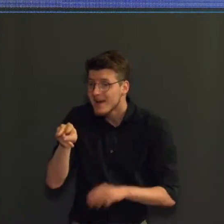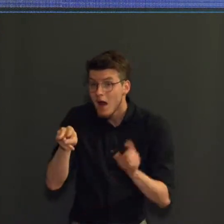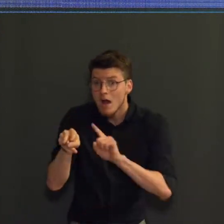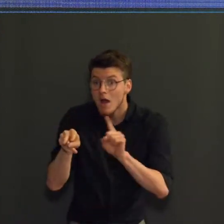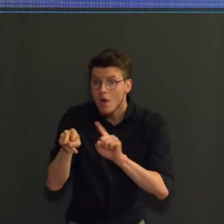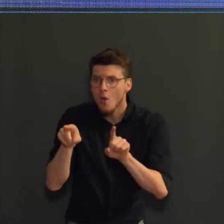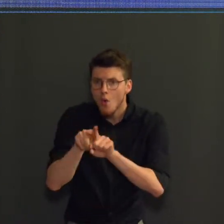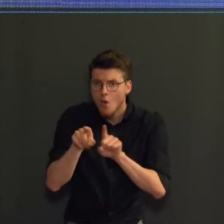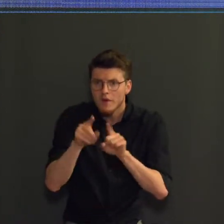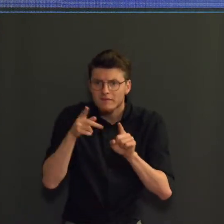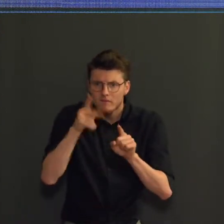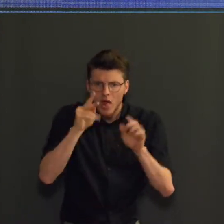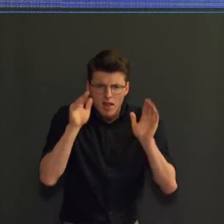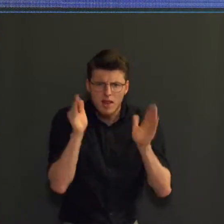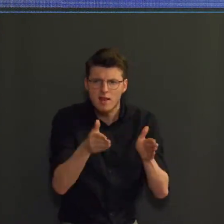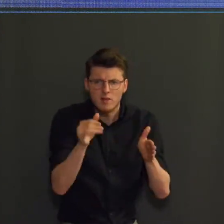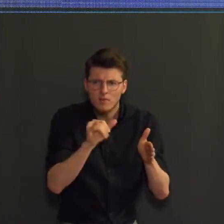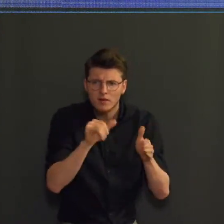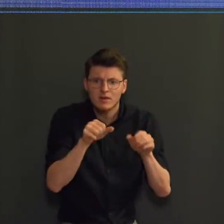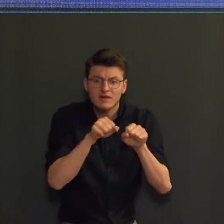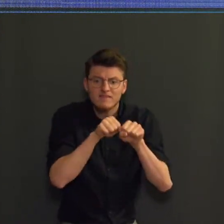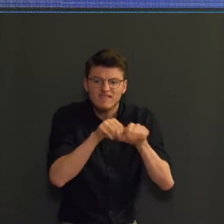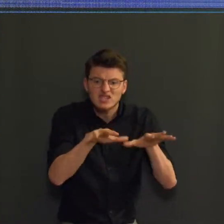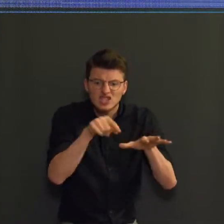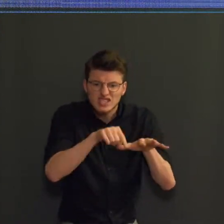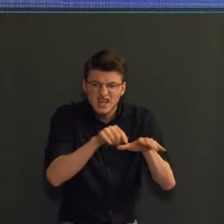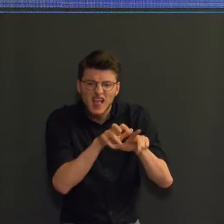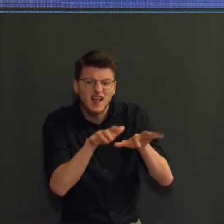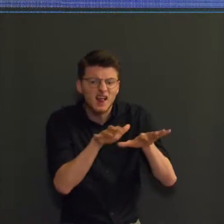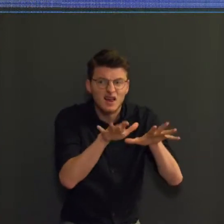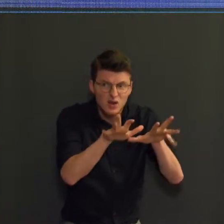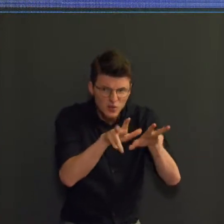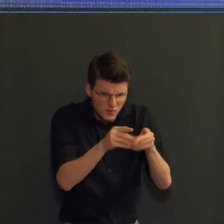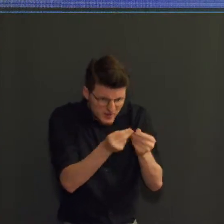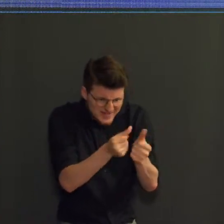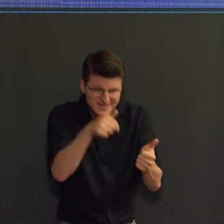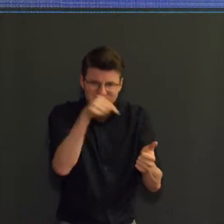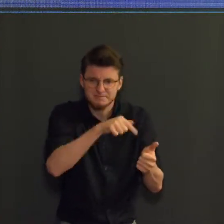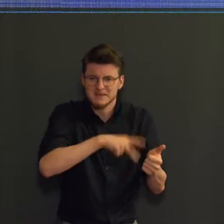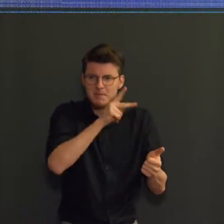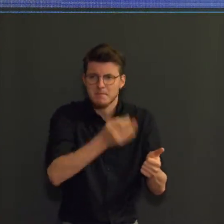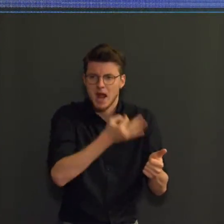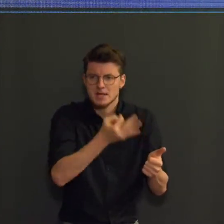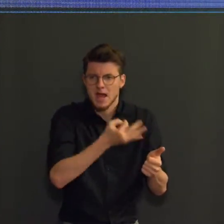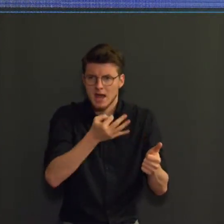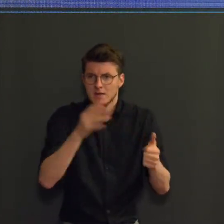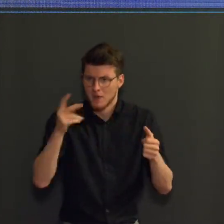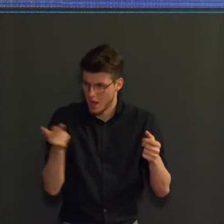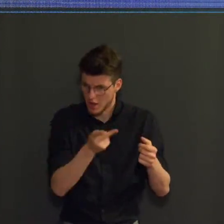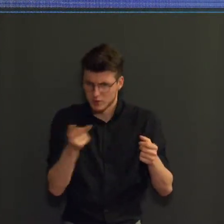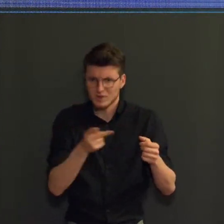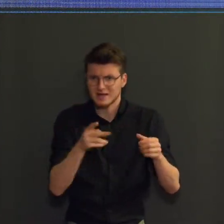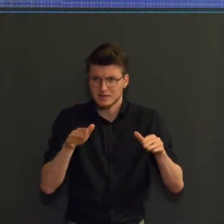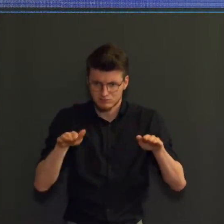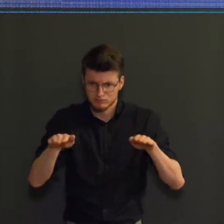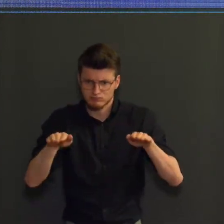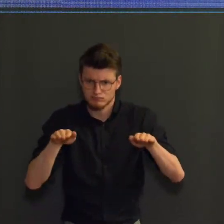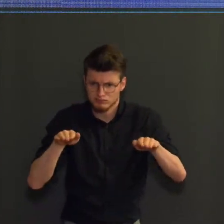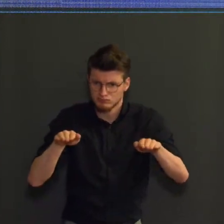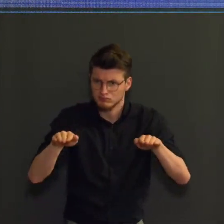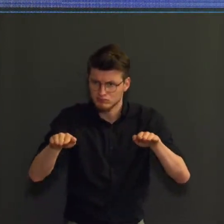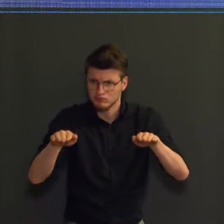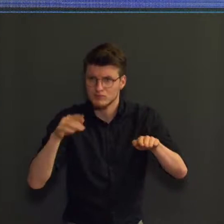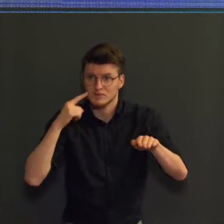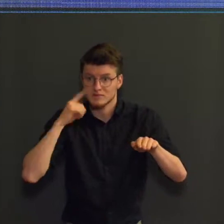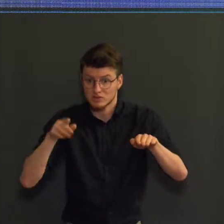ook verbetert. Vermoedelijk zal dat hand in hand gaan. Maar je moet ook rekening houden met bijvoorbeeld het opduiken van eventuele